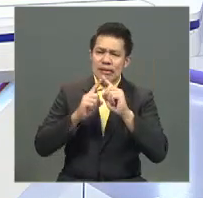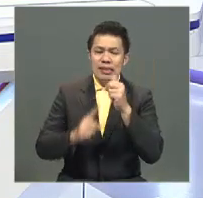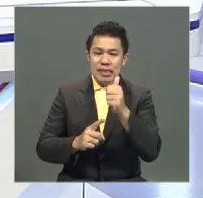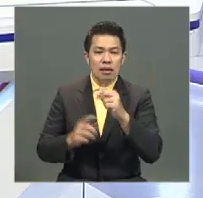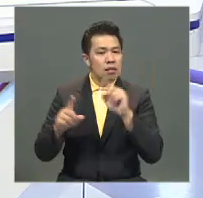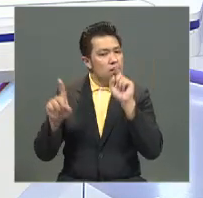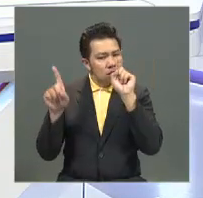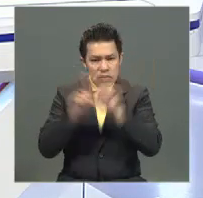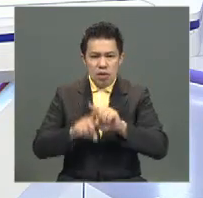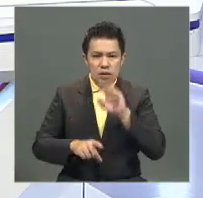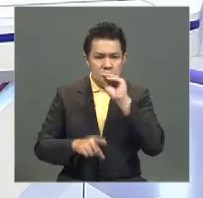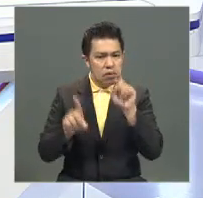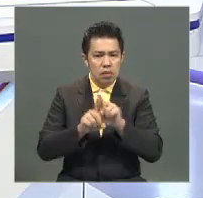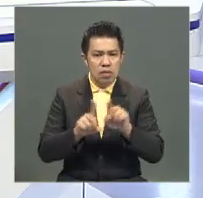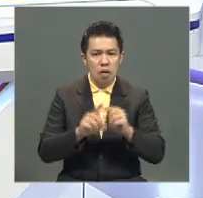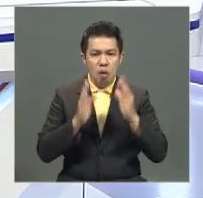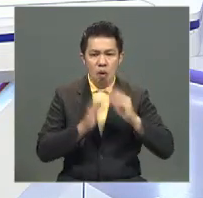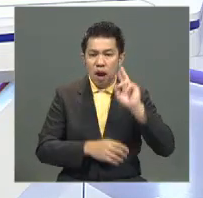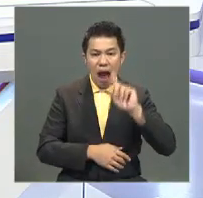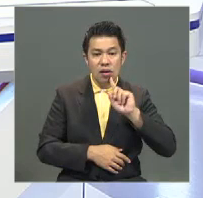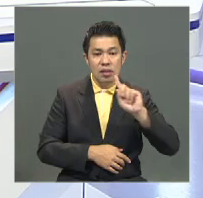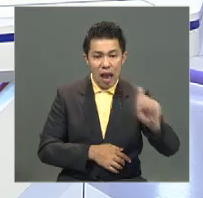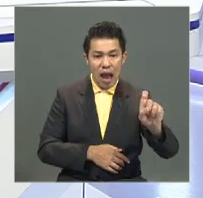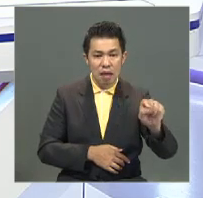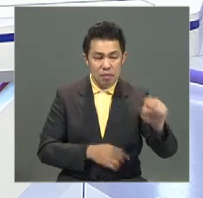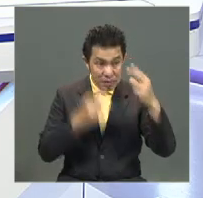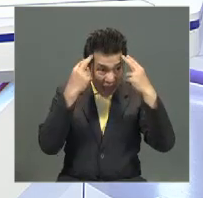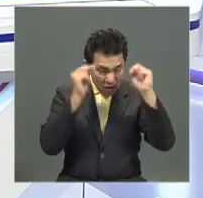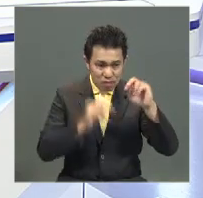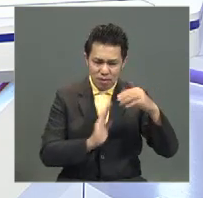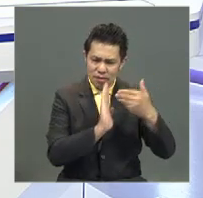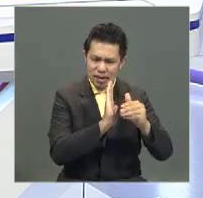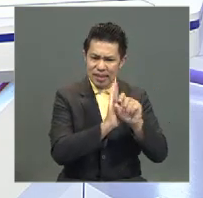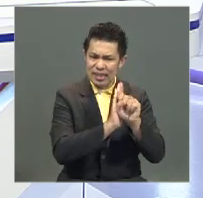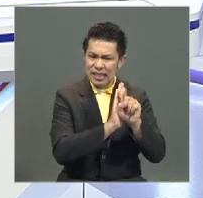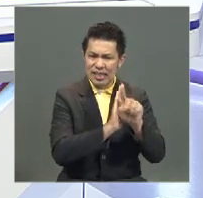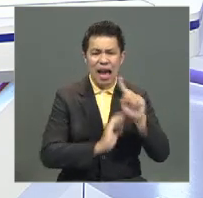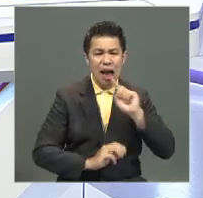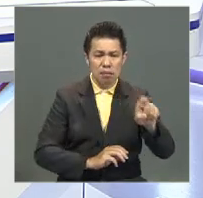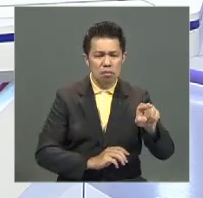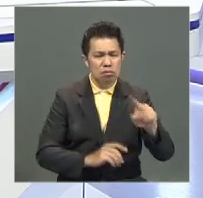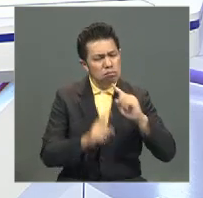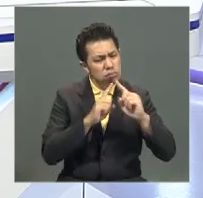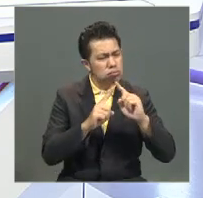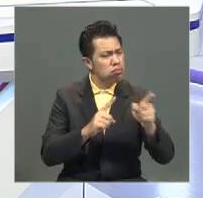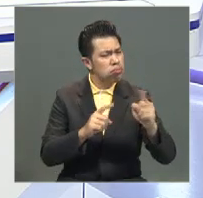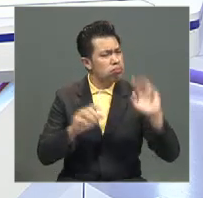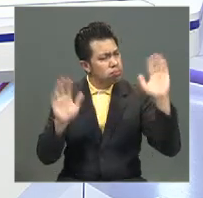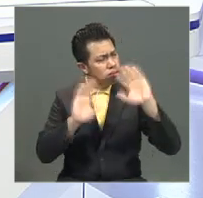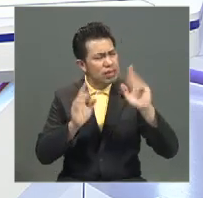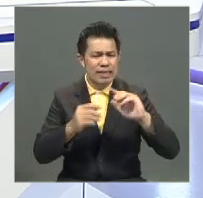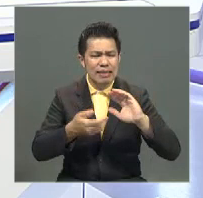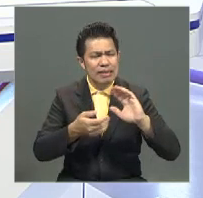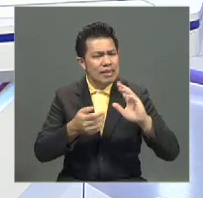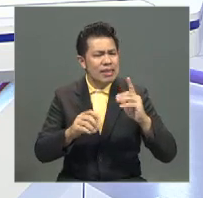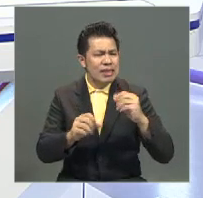พูดเดียวกันกับประโยชน์ที่ผู้สื่อข่าวเนี่ยไปสอบถามท่านนายกที่ศรีสะเกษเลยนะท่านนายกเองก็บอกว่าก็เป็นการจากกันด้วยดีก็เสียดาย